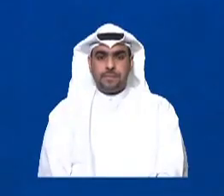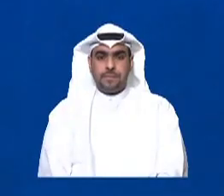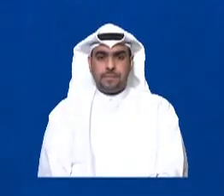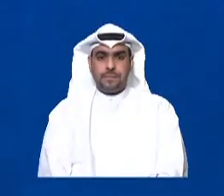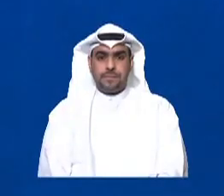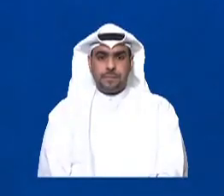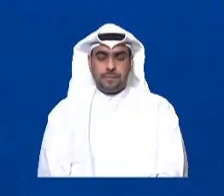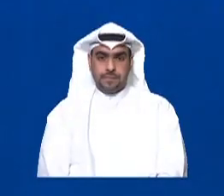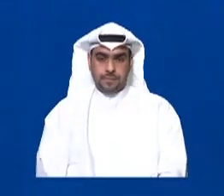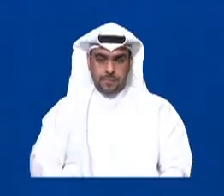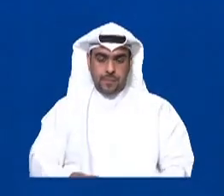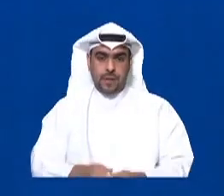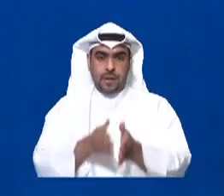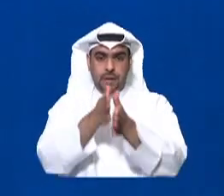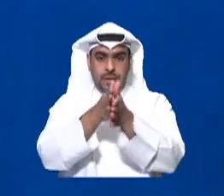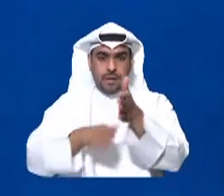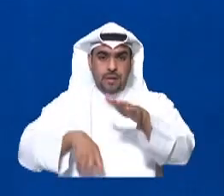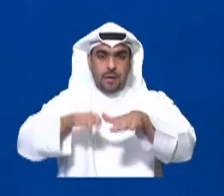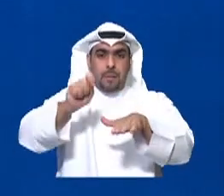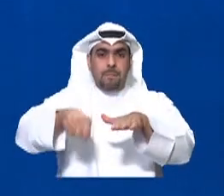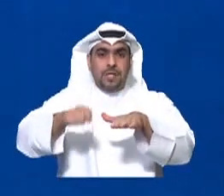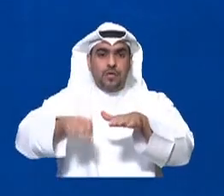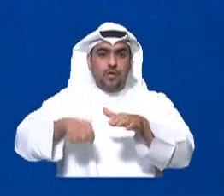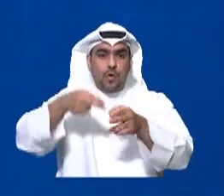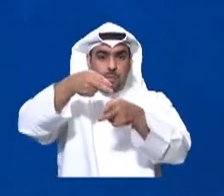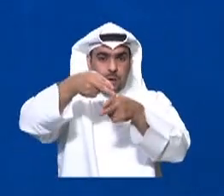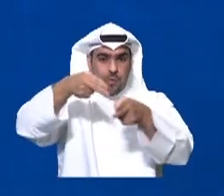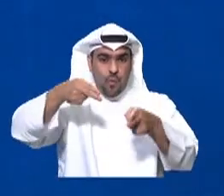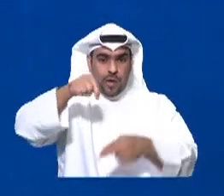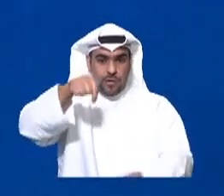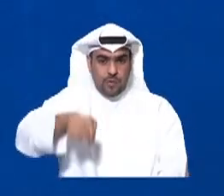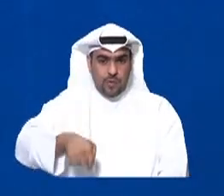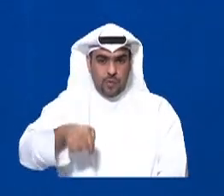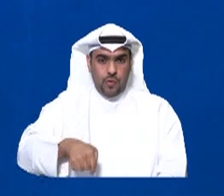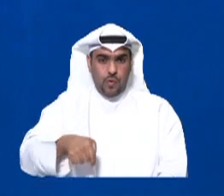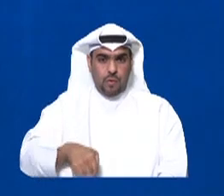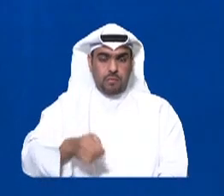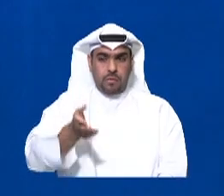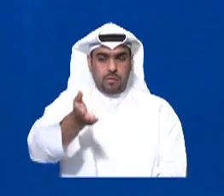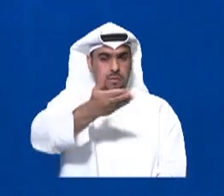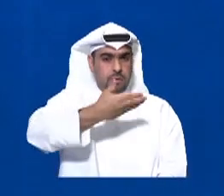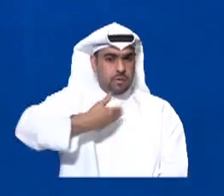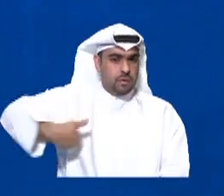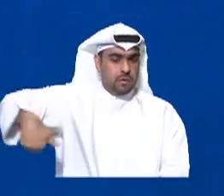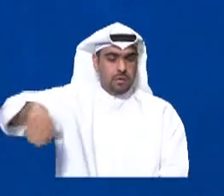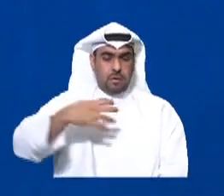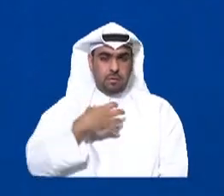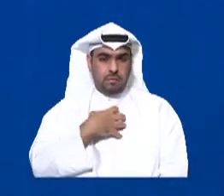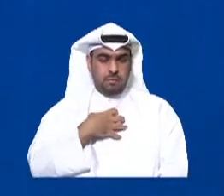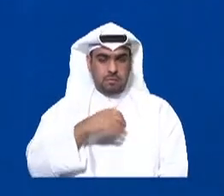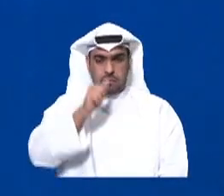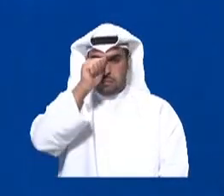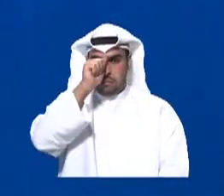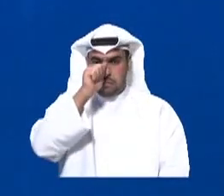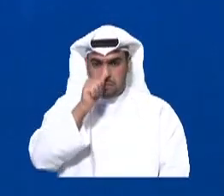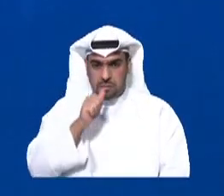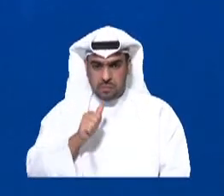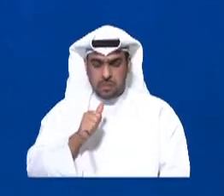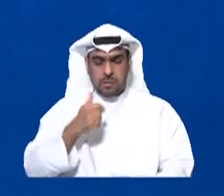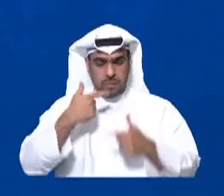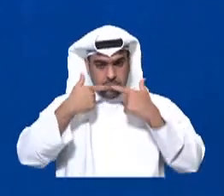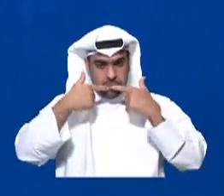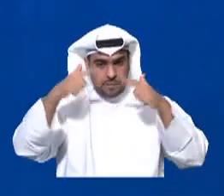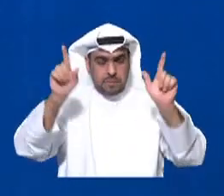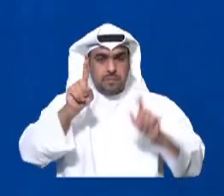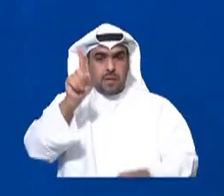ندد مجلس الأمة اليوم بجريمة اغتيال قوات الاحتلال الإعلامية الفلسطينية شيرين أبو عقلة وإصابة إعلامي آخر بجراح